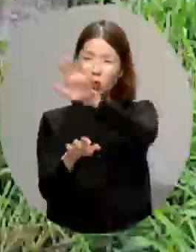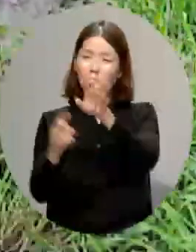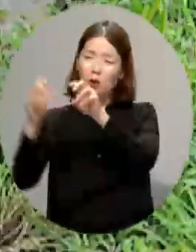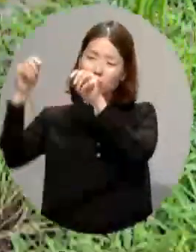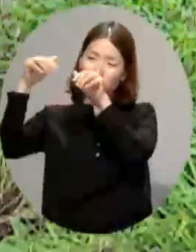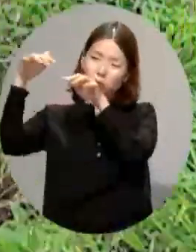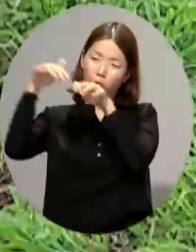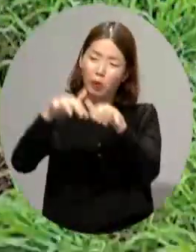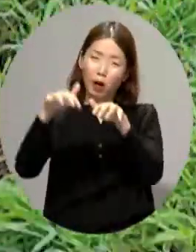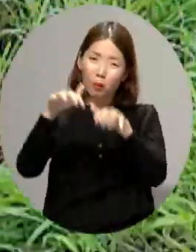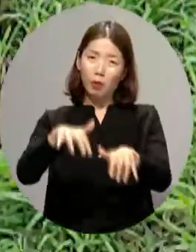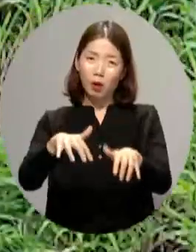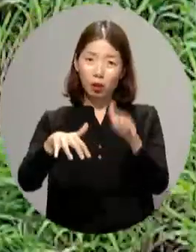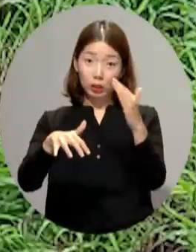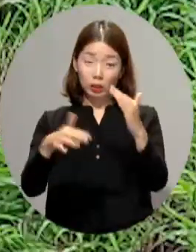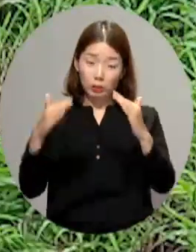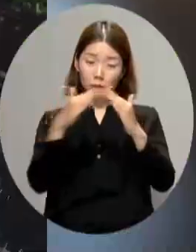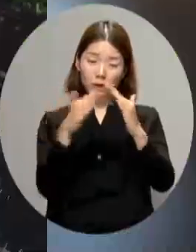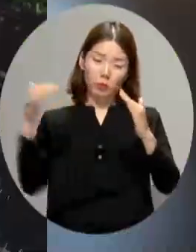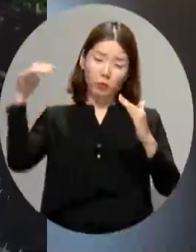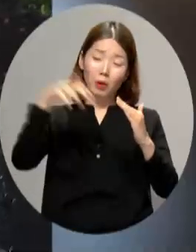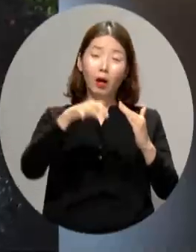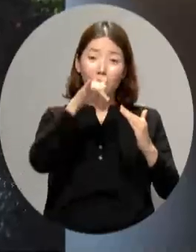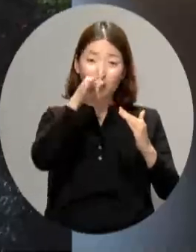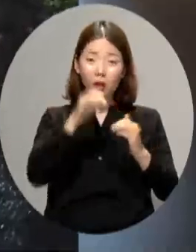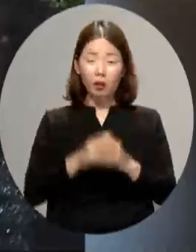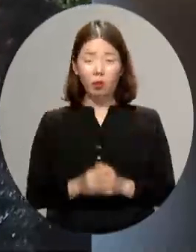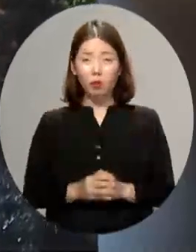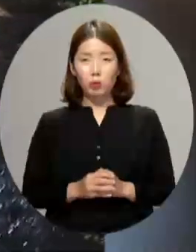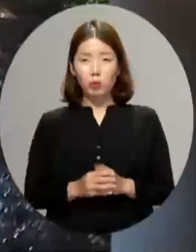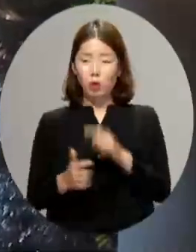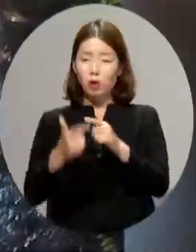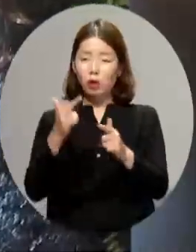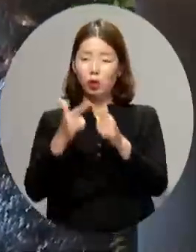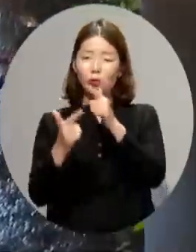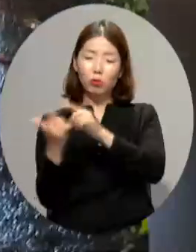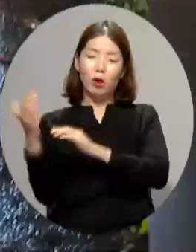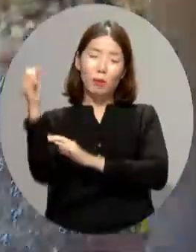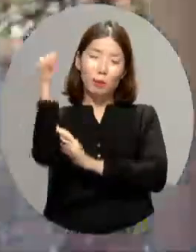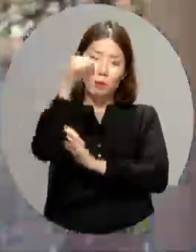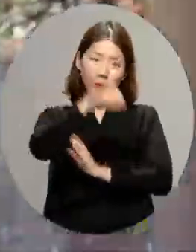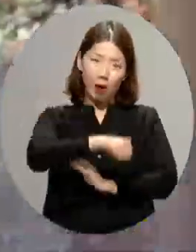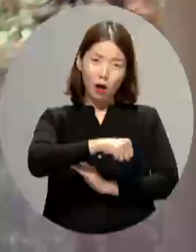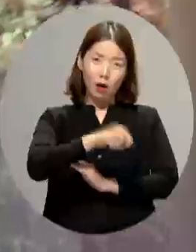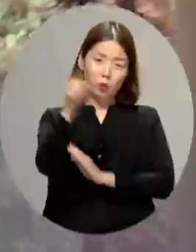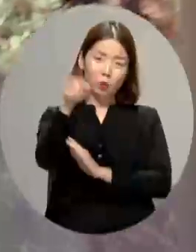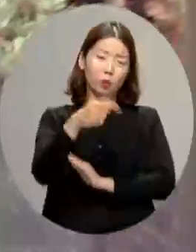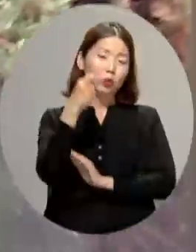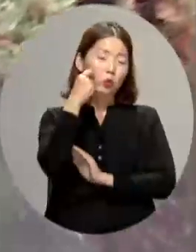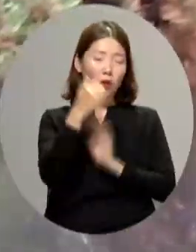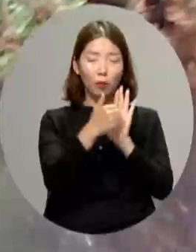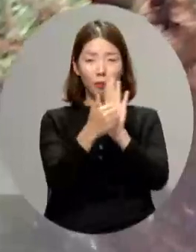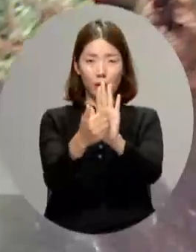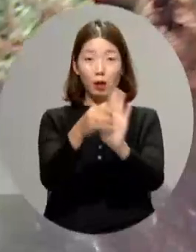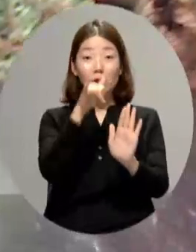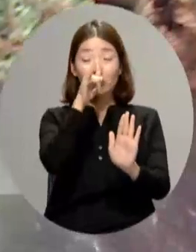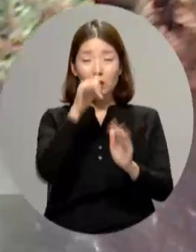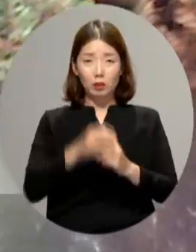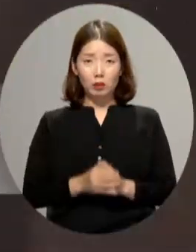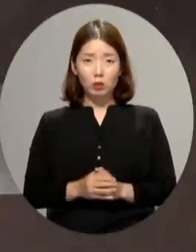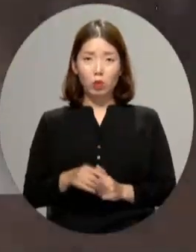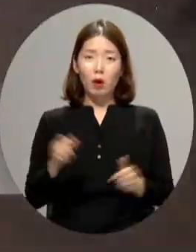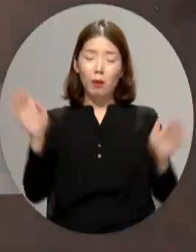토사가 쏟아져 주택을 위협했고 적성면에서는 나무가 도로로 쓰러져 일대가 통제되기도 했습니다.